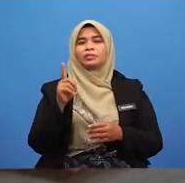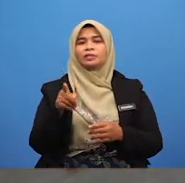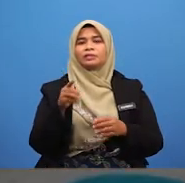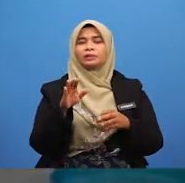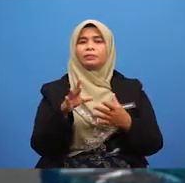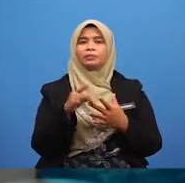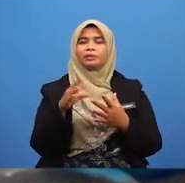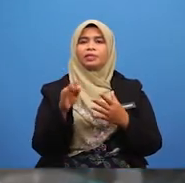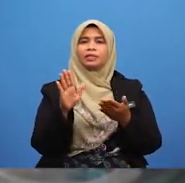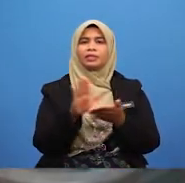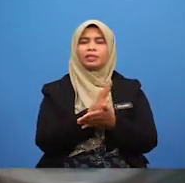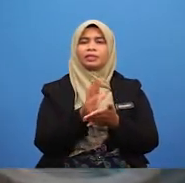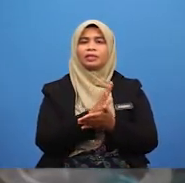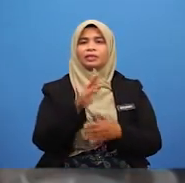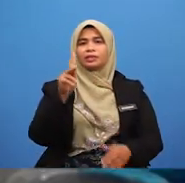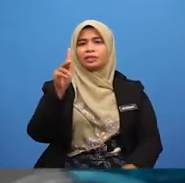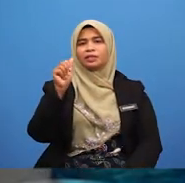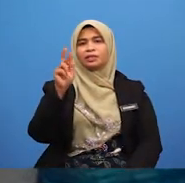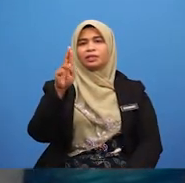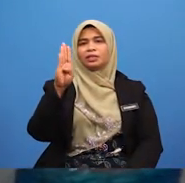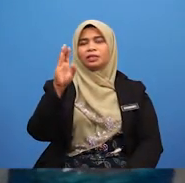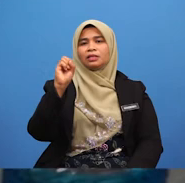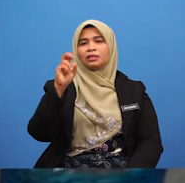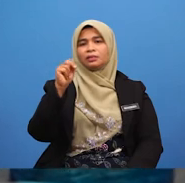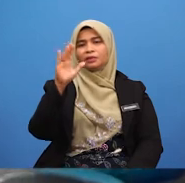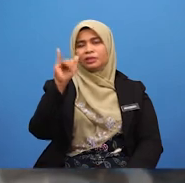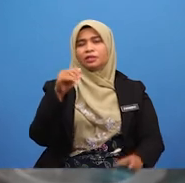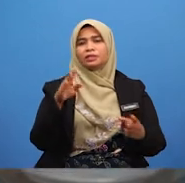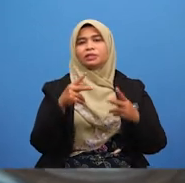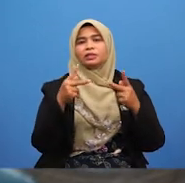dengan warna fabrik. Okey, dekat sini